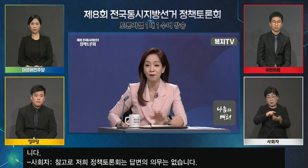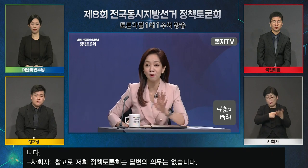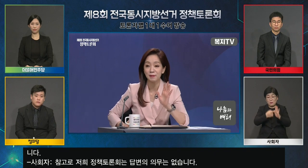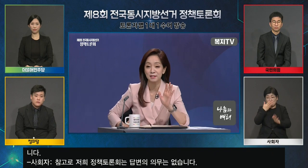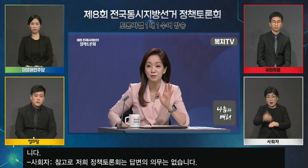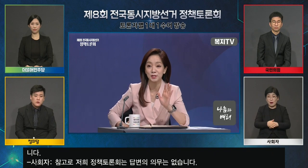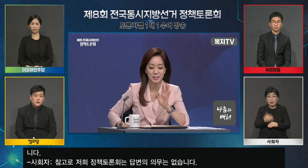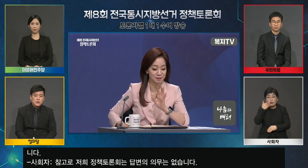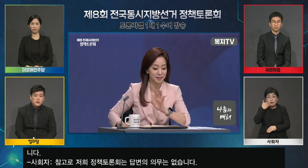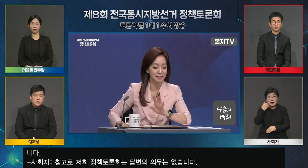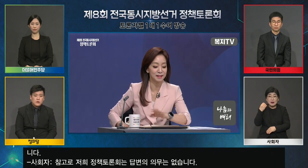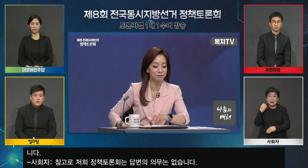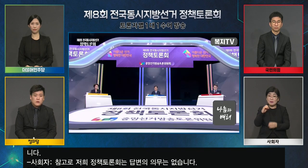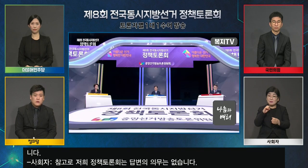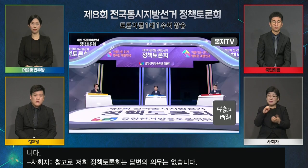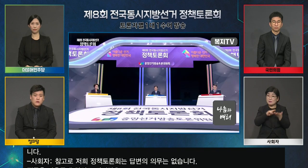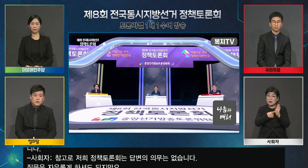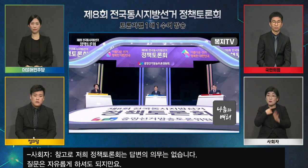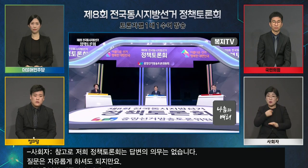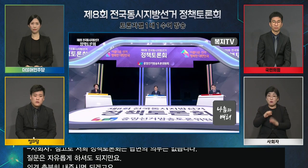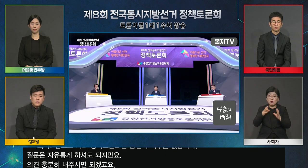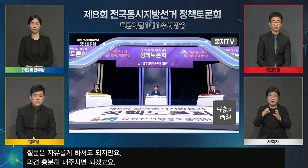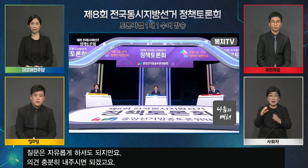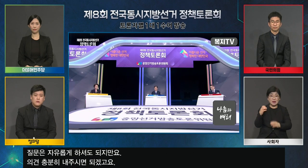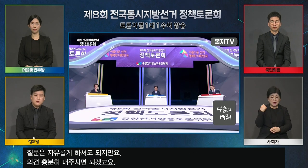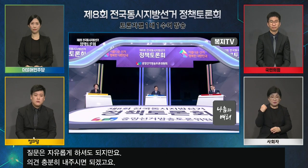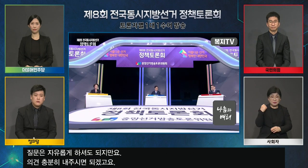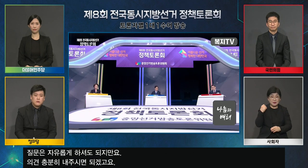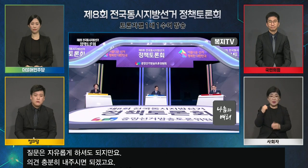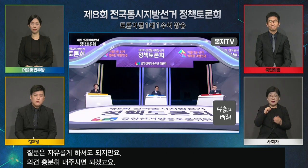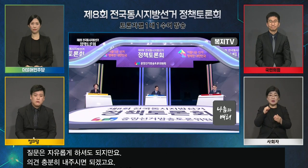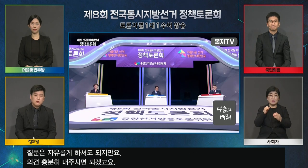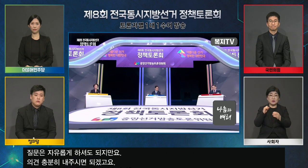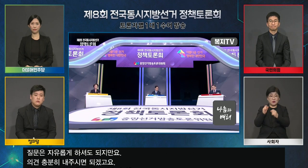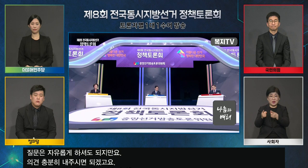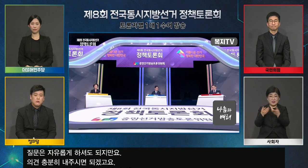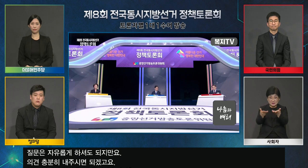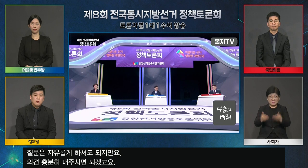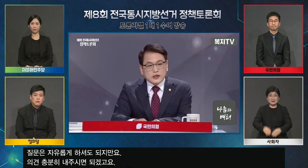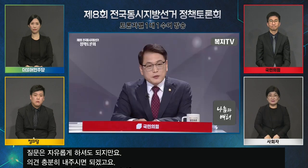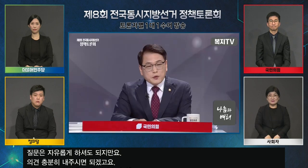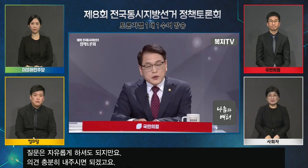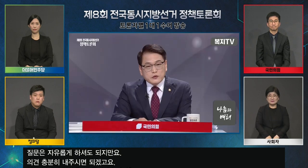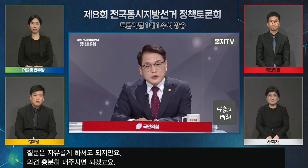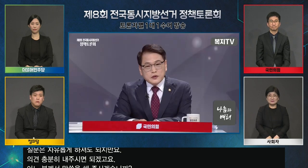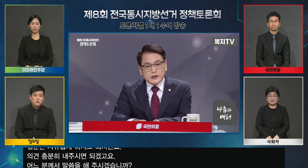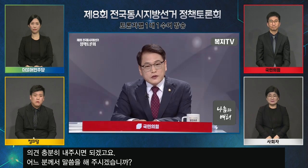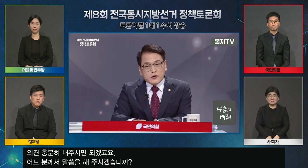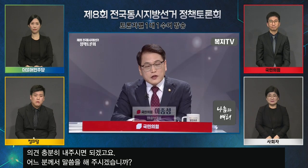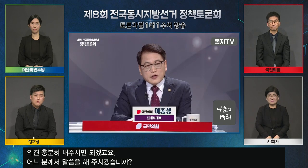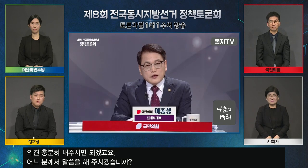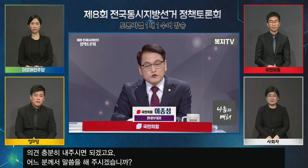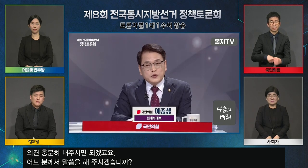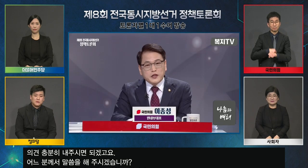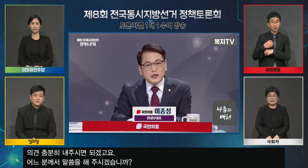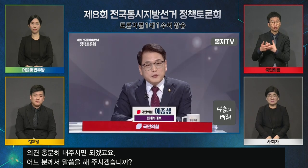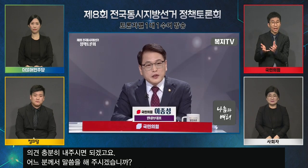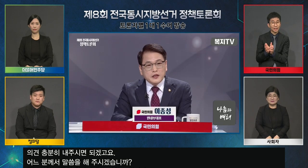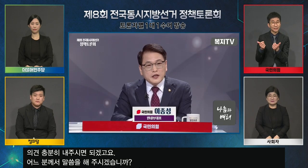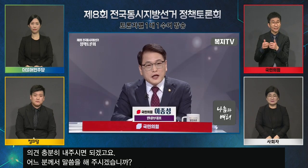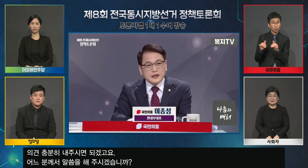어느 분께서 말씀해 주시겠습니까? 국민의힘 이종성 원내부대표 기회드립니다. 네, 우리 김영배 의원님께서 아까